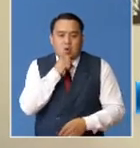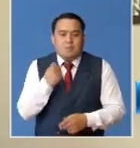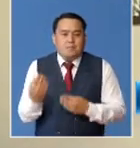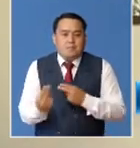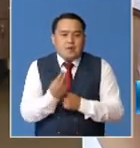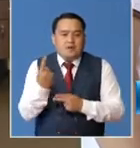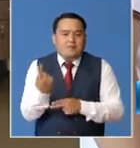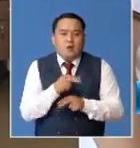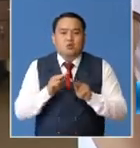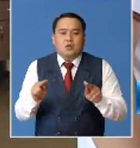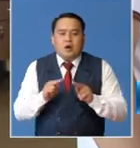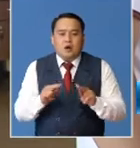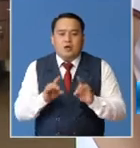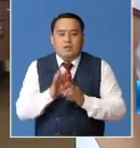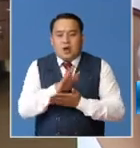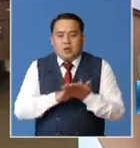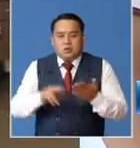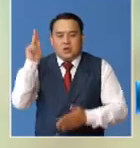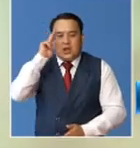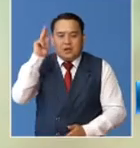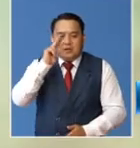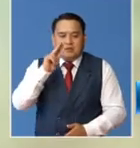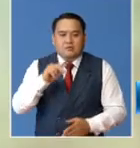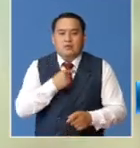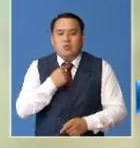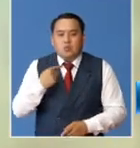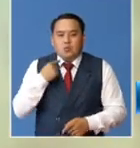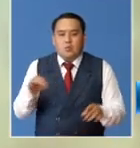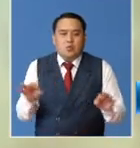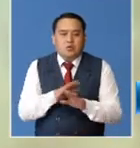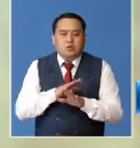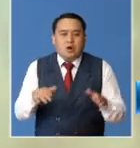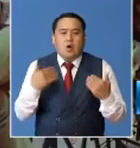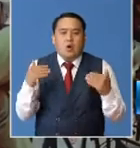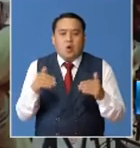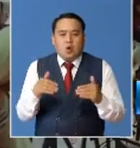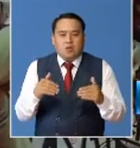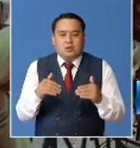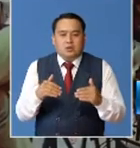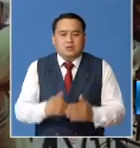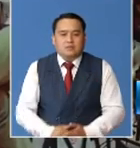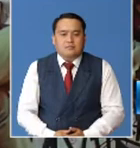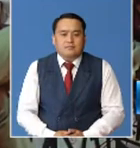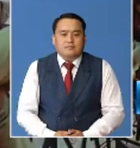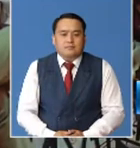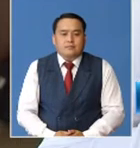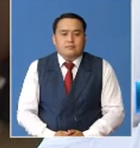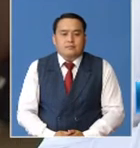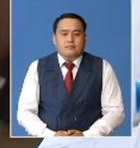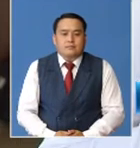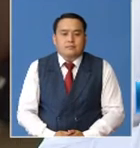учитель. Познав азы, Акикат продолжила изучать дамбру в стенах Талдыкорганского музыкального колледжа имени Канабека Байсиитова.